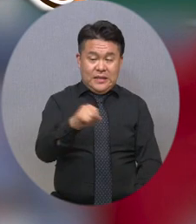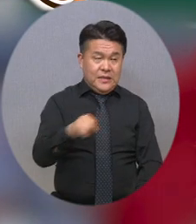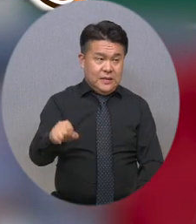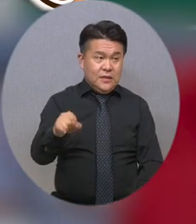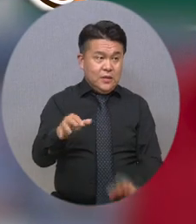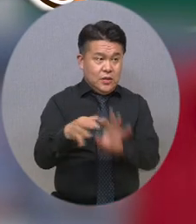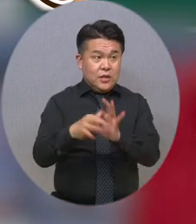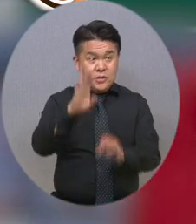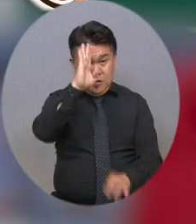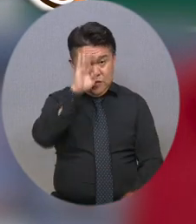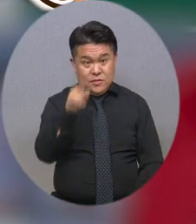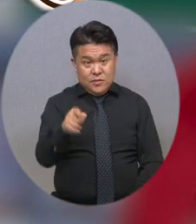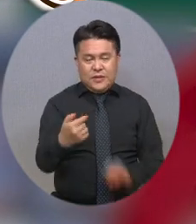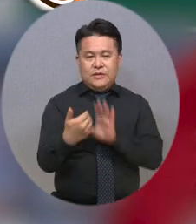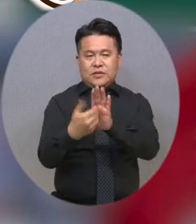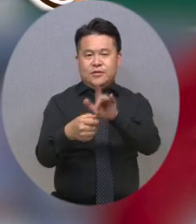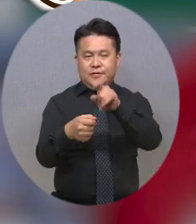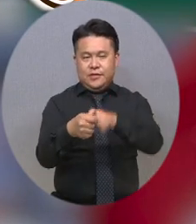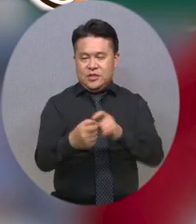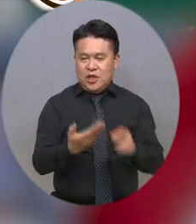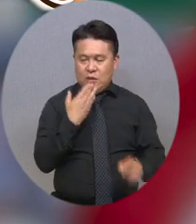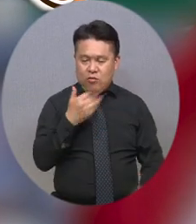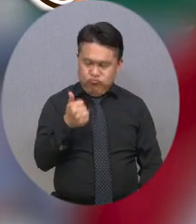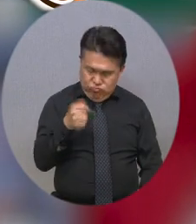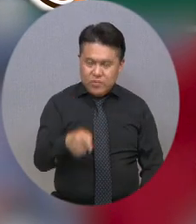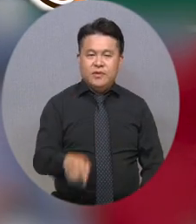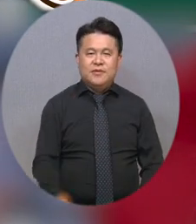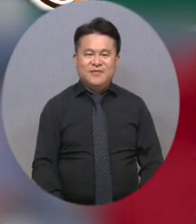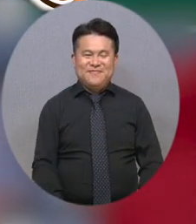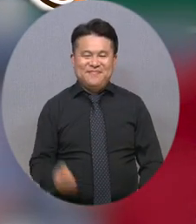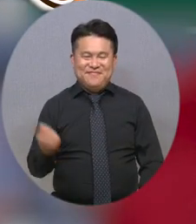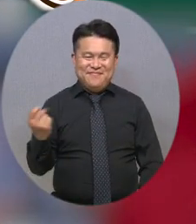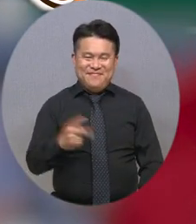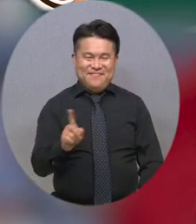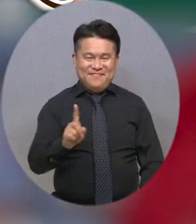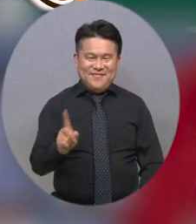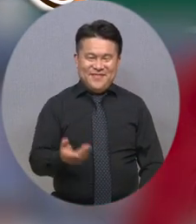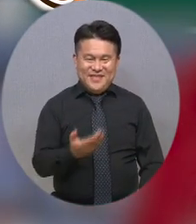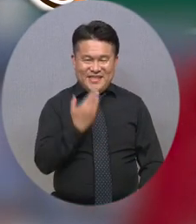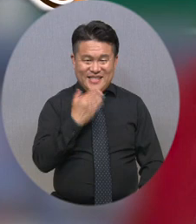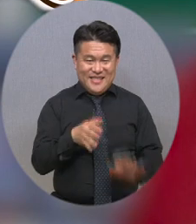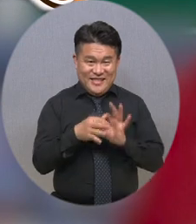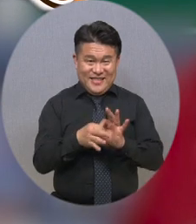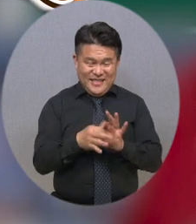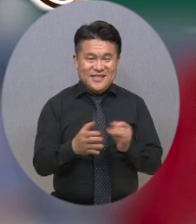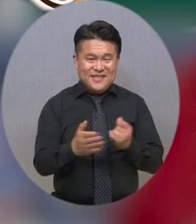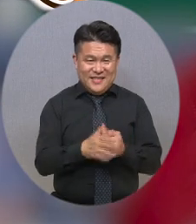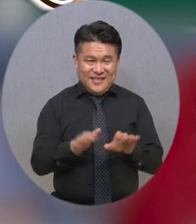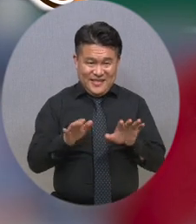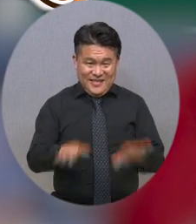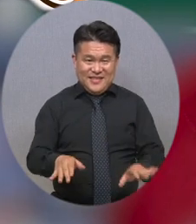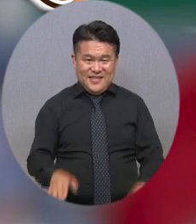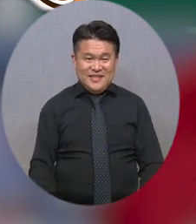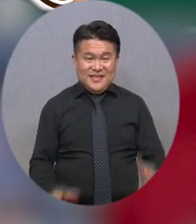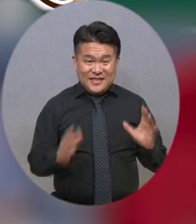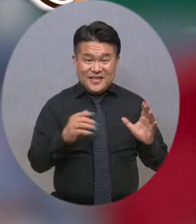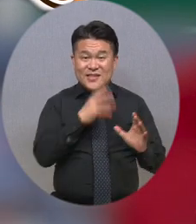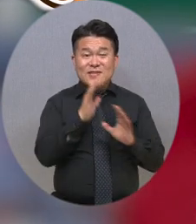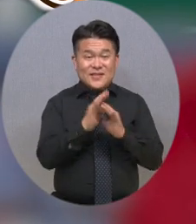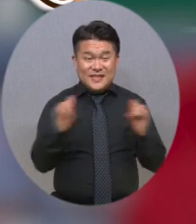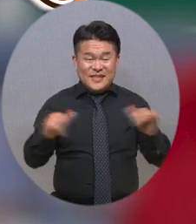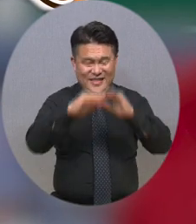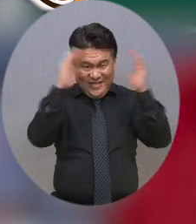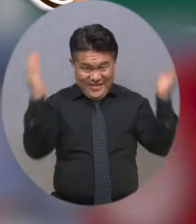질병입니다. 그런 예방 차원의 아주 좋은 버섯입니다. 그리고 또 특히 이게 식품으로 지금 분류돼 있어서 예, 어린이부터